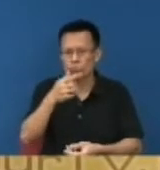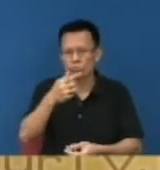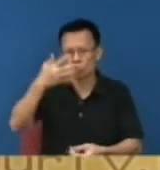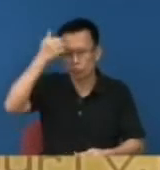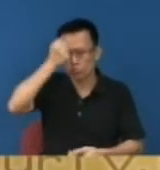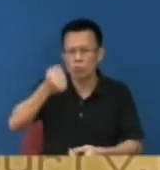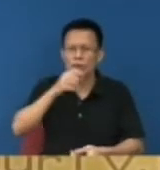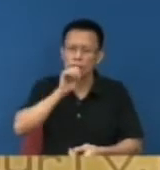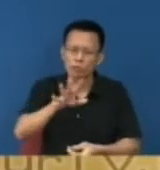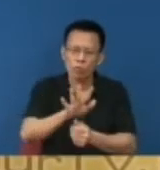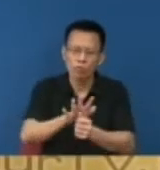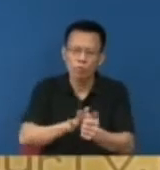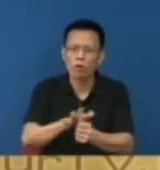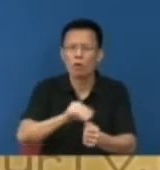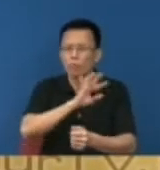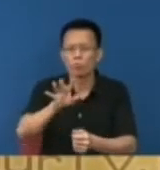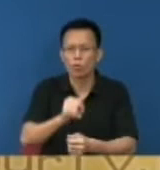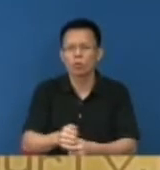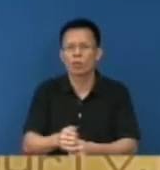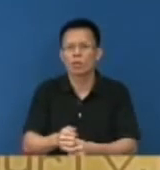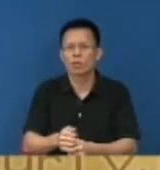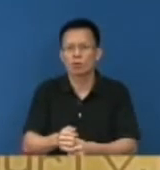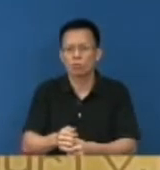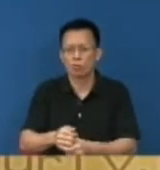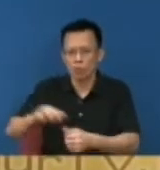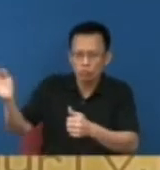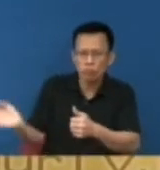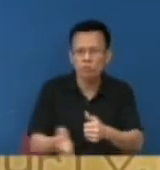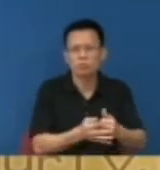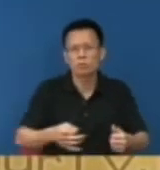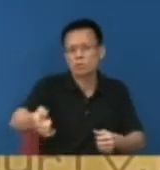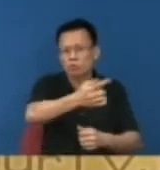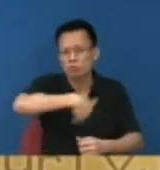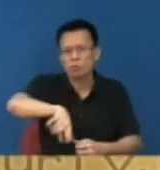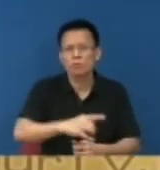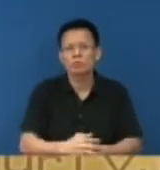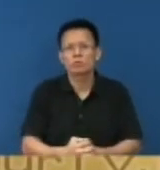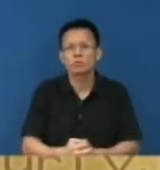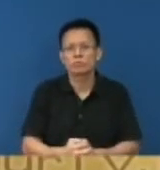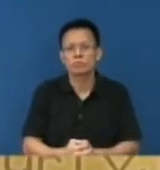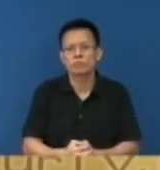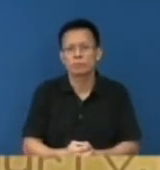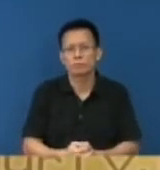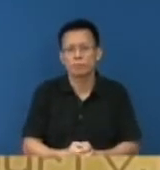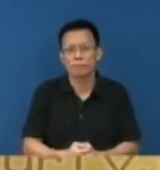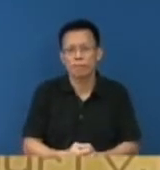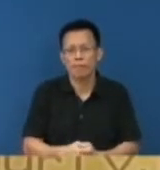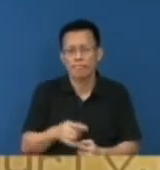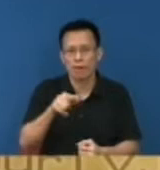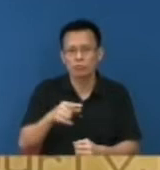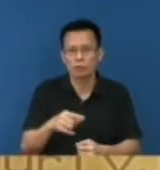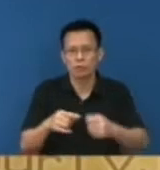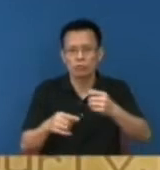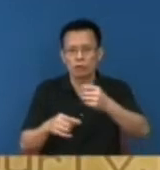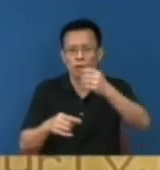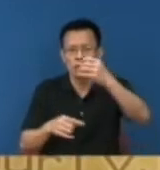場，不是我們清場的了。又或者是當這個六三晚的